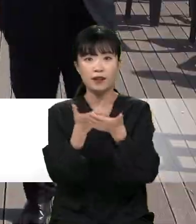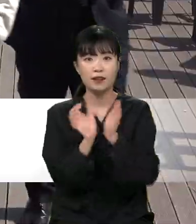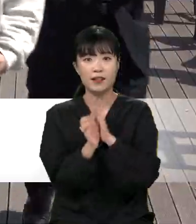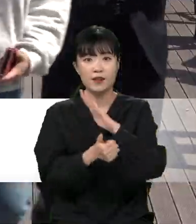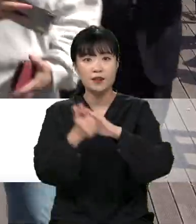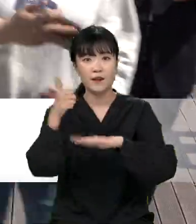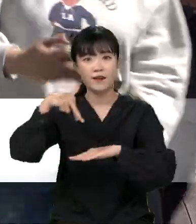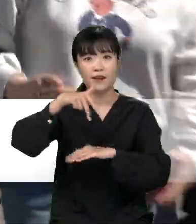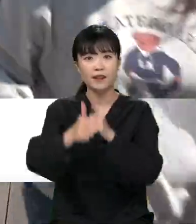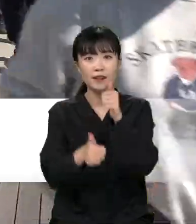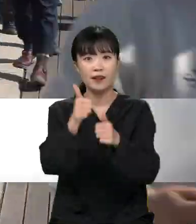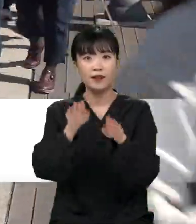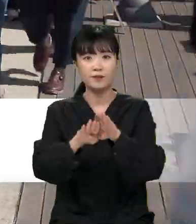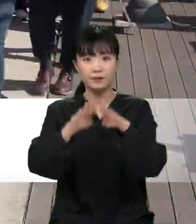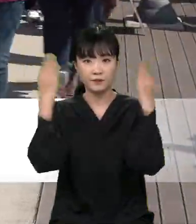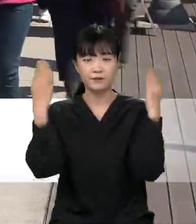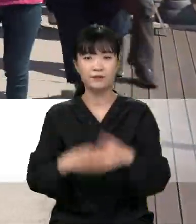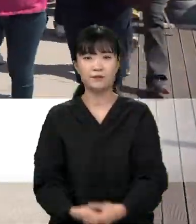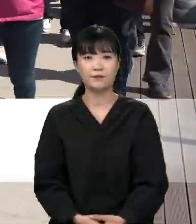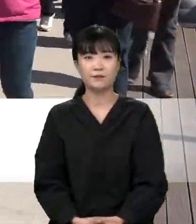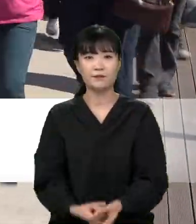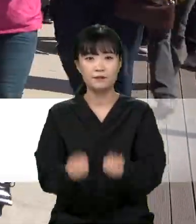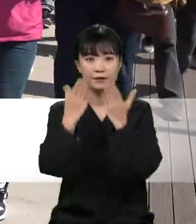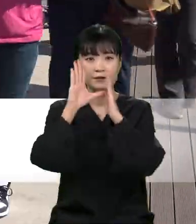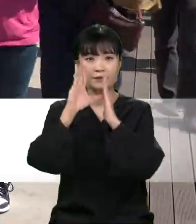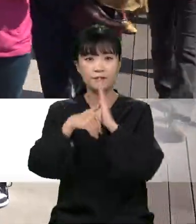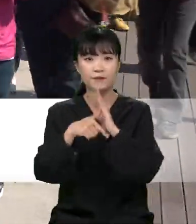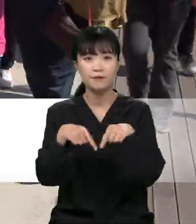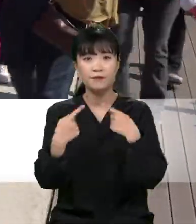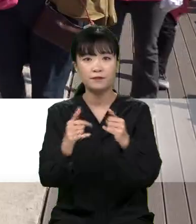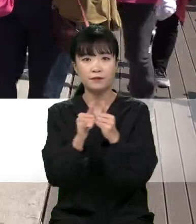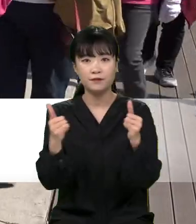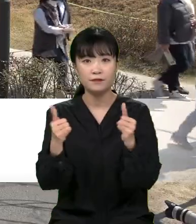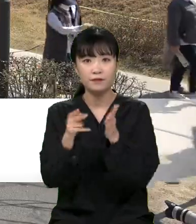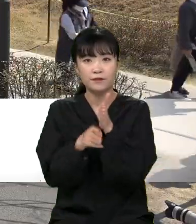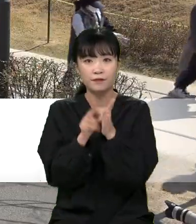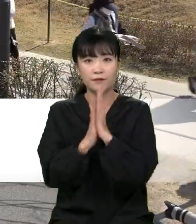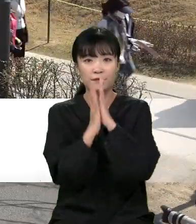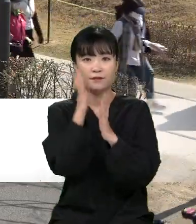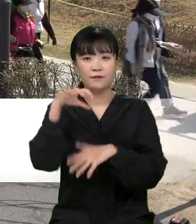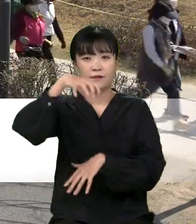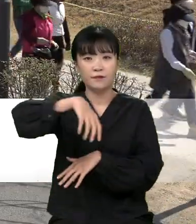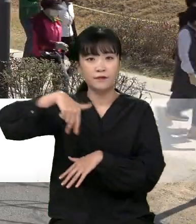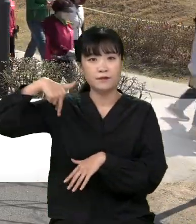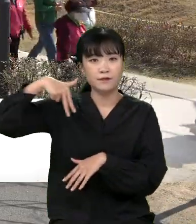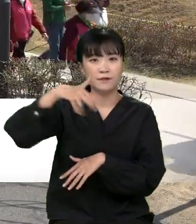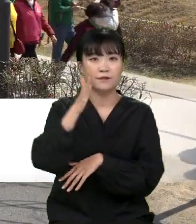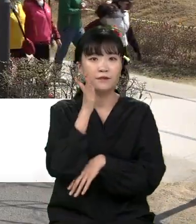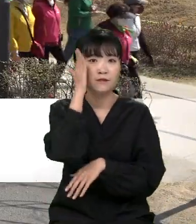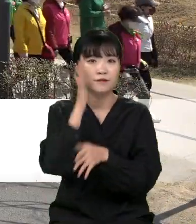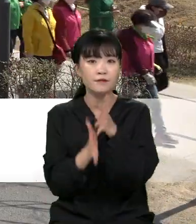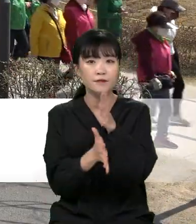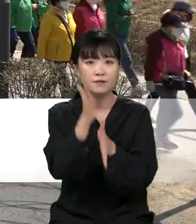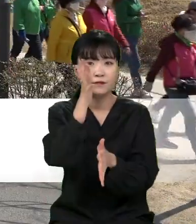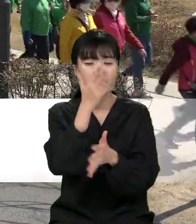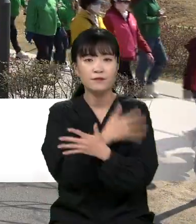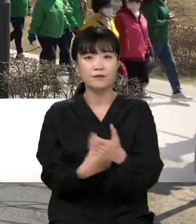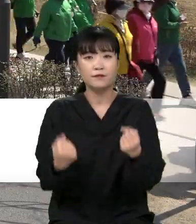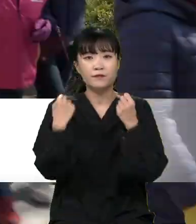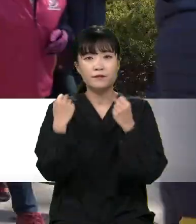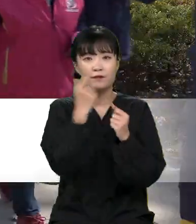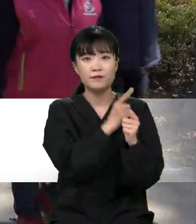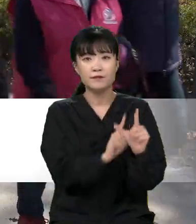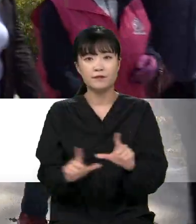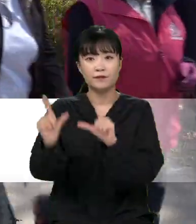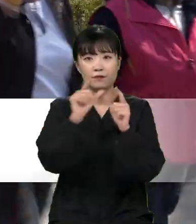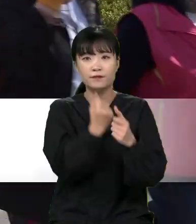여성단체 희망 걷기 대회 가 열렸습니다 이날 행사 참여자들은 철길 숲을 걸으며 녹색도시 포항의